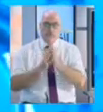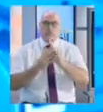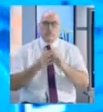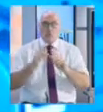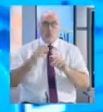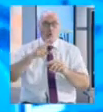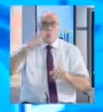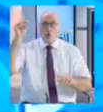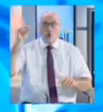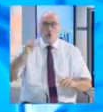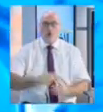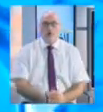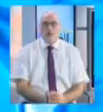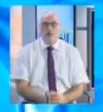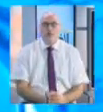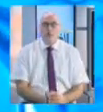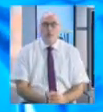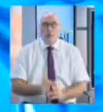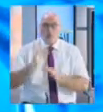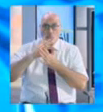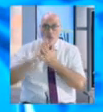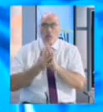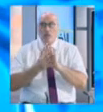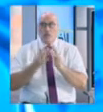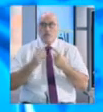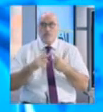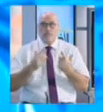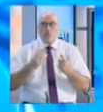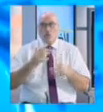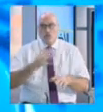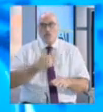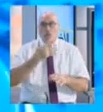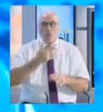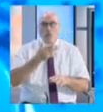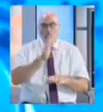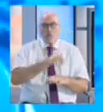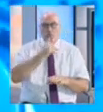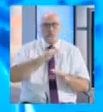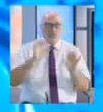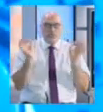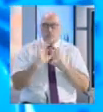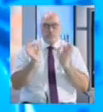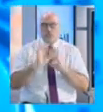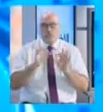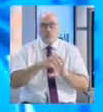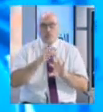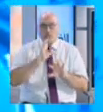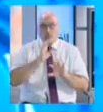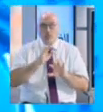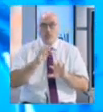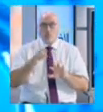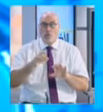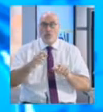ظرف قياسي. الحرائق وإن خلفت أضرارا مادية فهي لم تخلف ضحايا في الأرواح بجلمة، وذلك بفضل